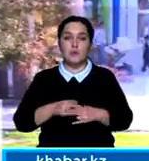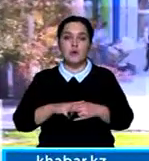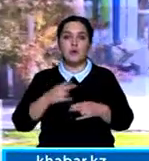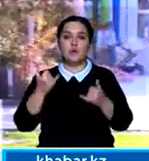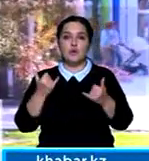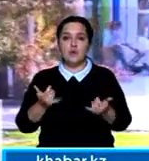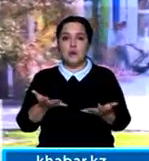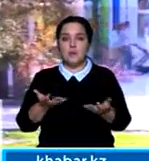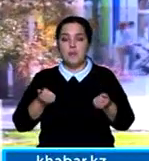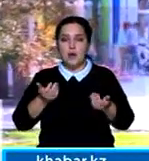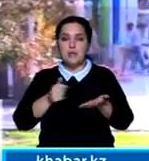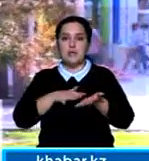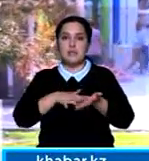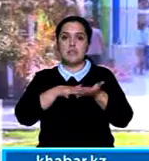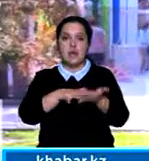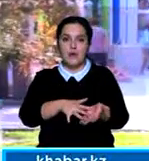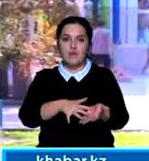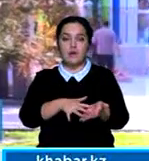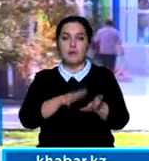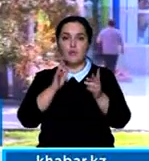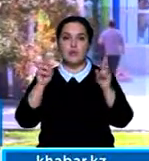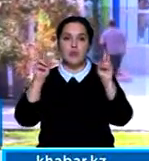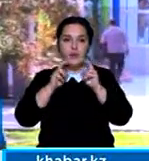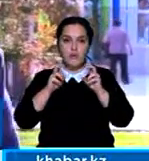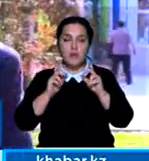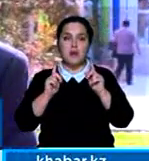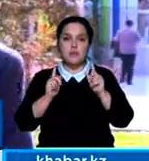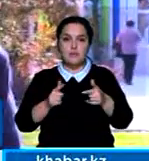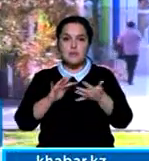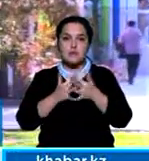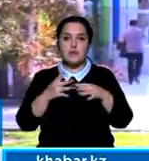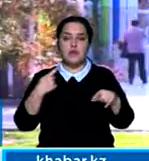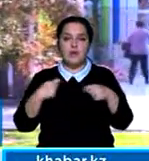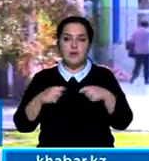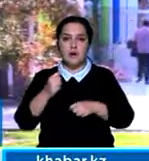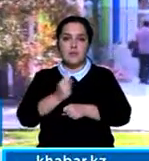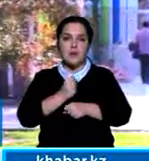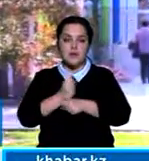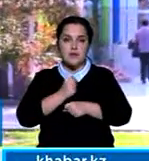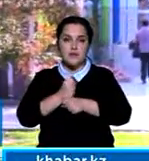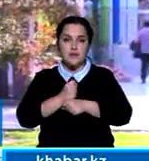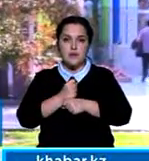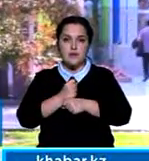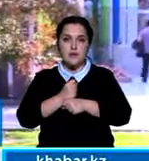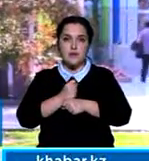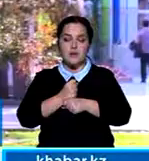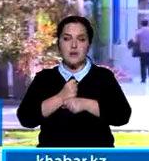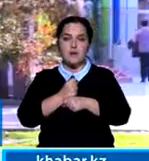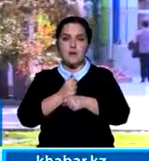принятие заявок. После этого будут рассмотрения и одобрение сельхозтоваропроизводителям, которые сформировали свои бюджетные заявки